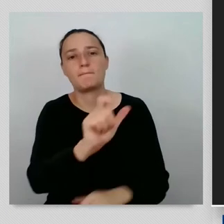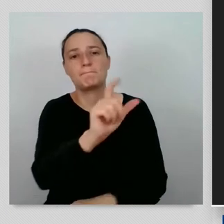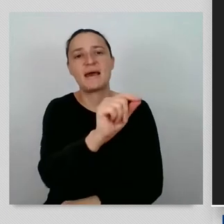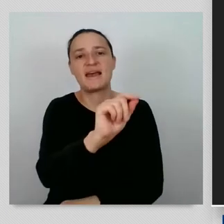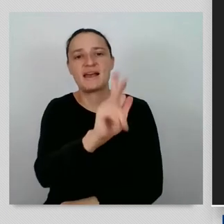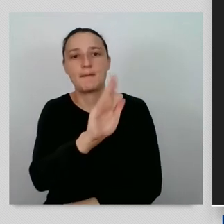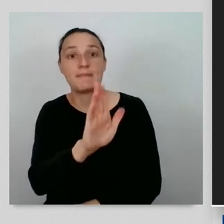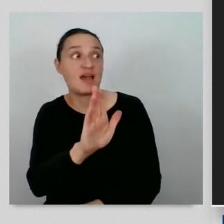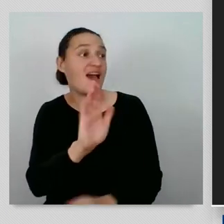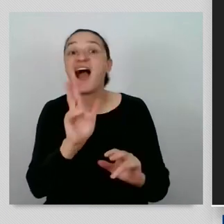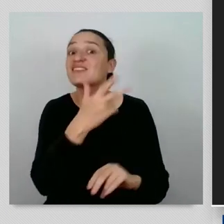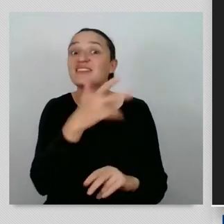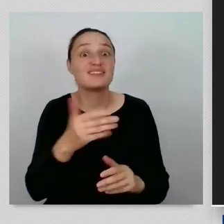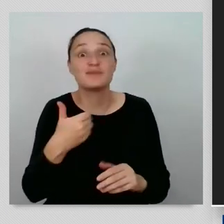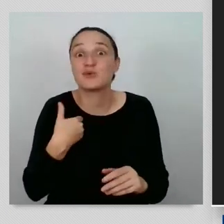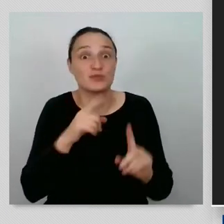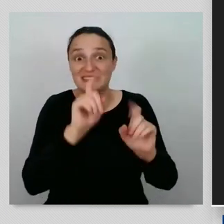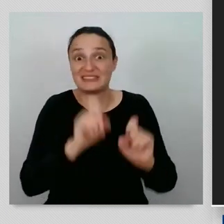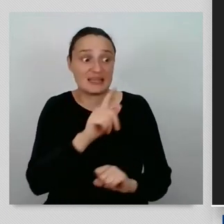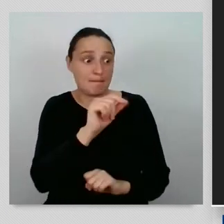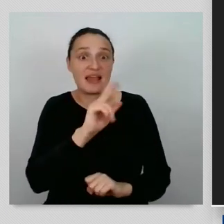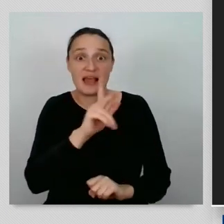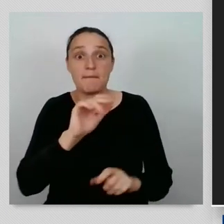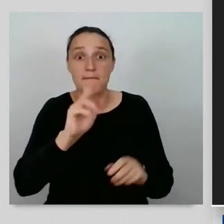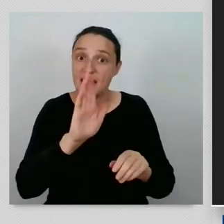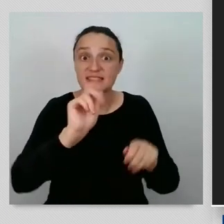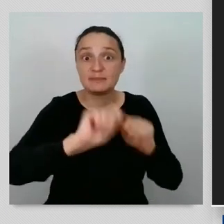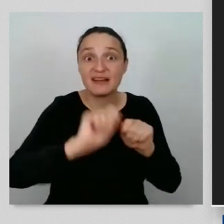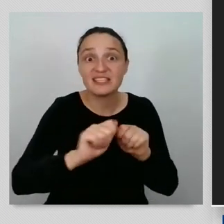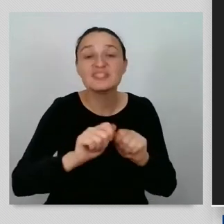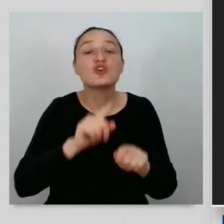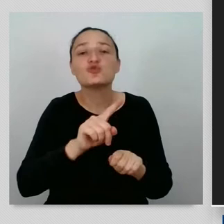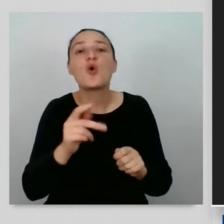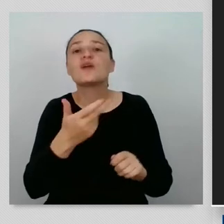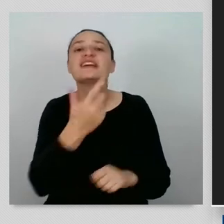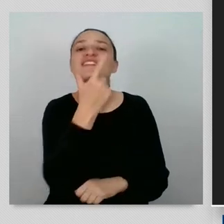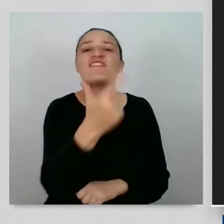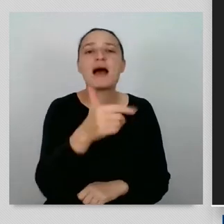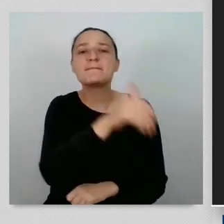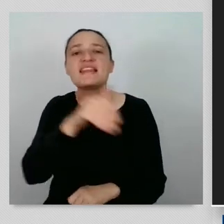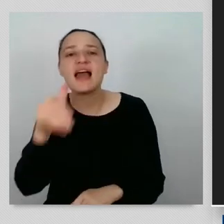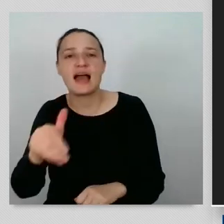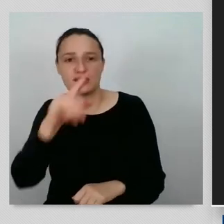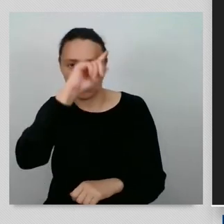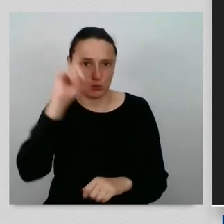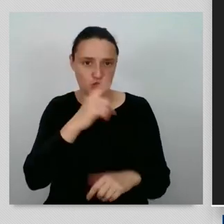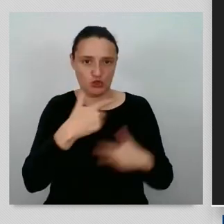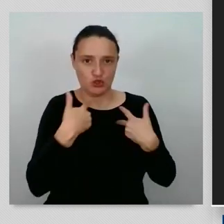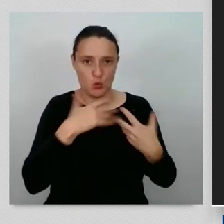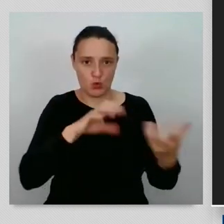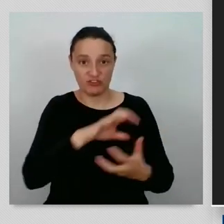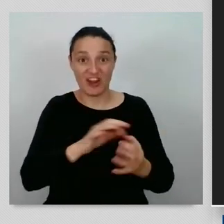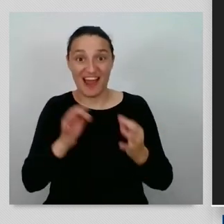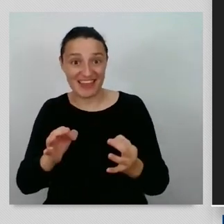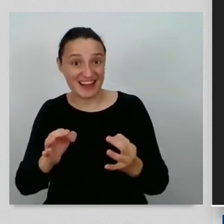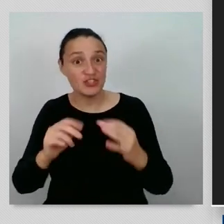kiedy powstawał? Kiedy na Ziemi, kiedy zaczęliśmy go w ogóle mierzyć i używać? Kiedy na Ziemi żyło 2 miliardy ludzi, dziś jest 7,5 miliarda, osób